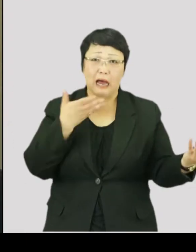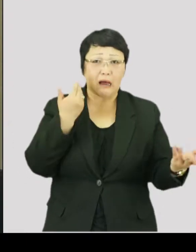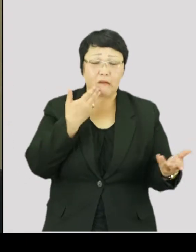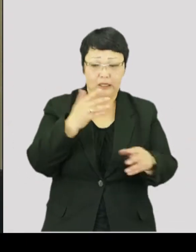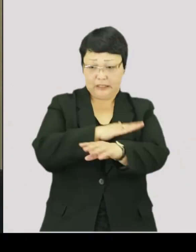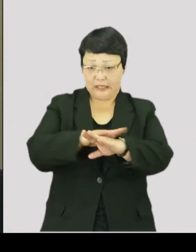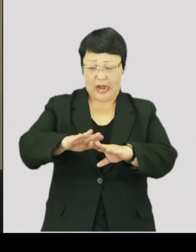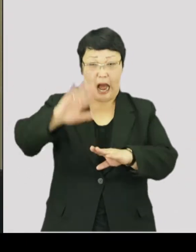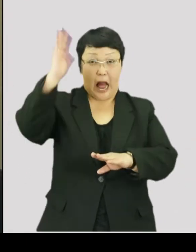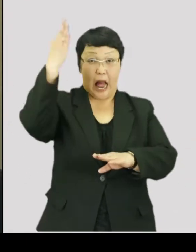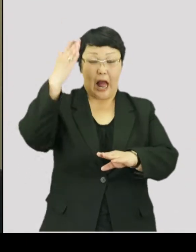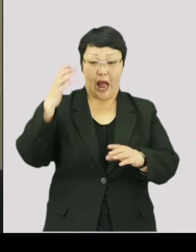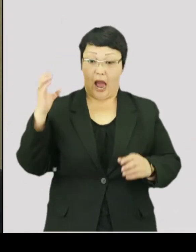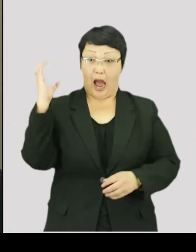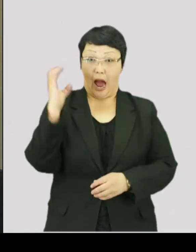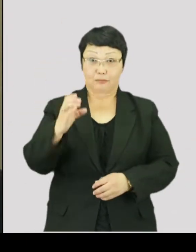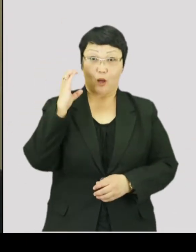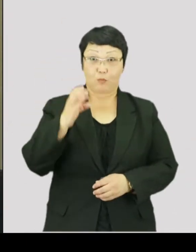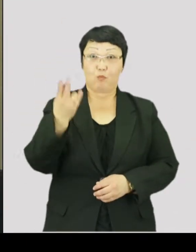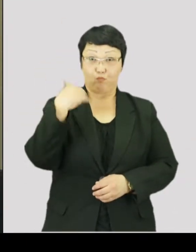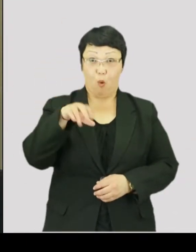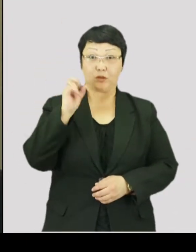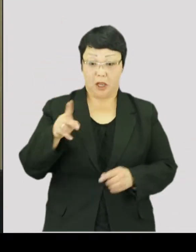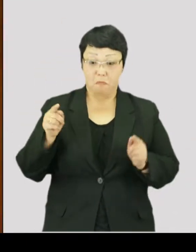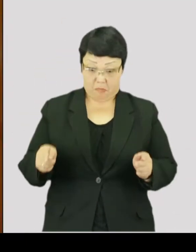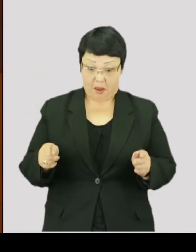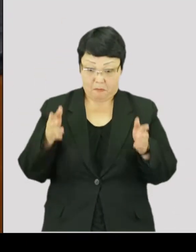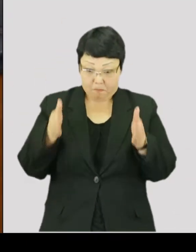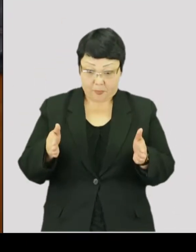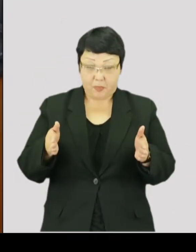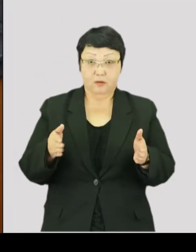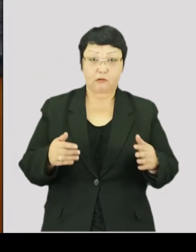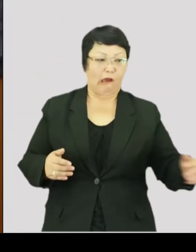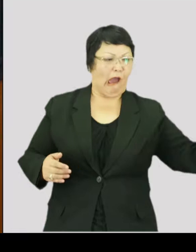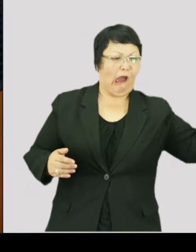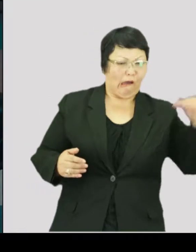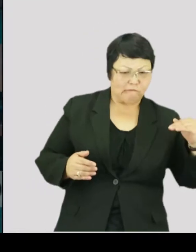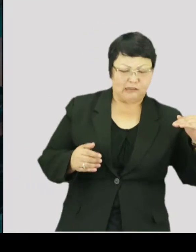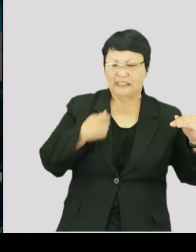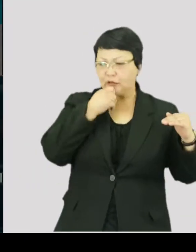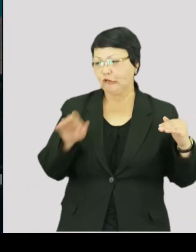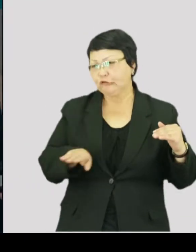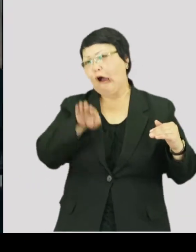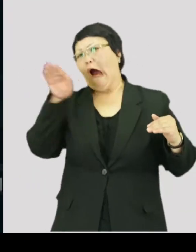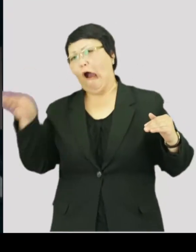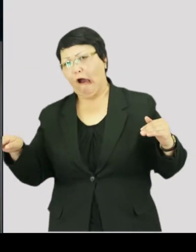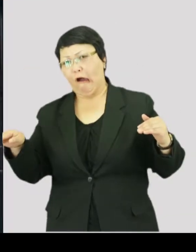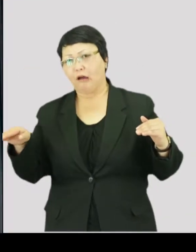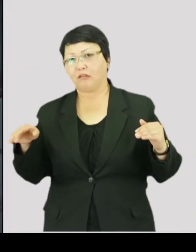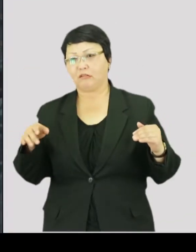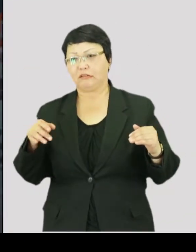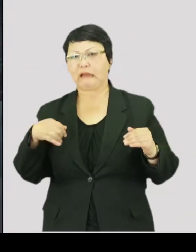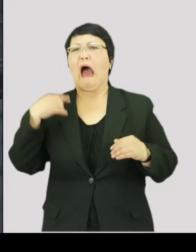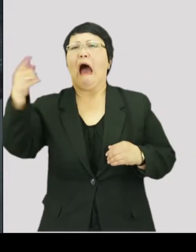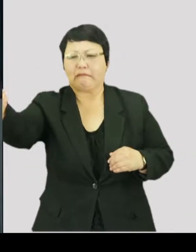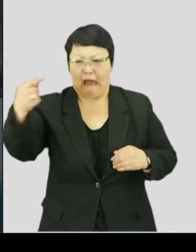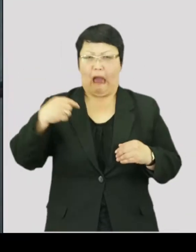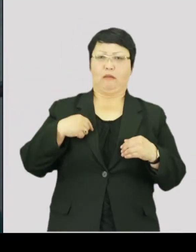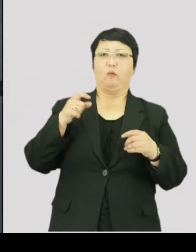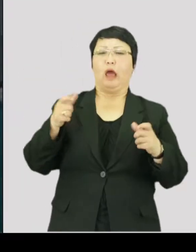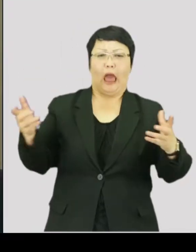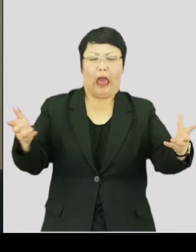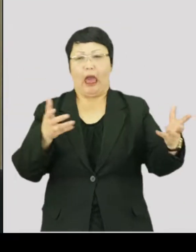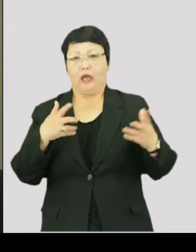үед буудлынхаа наан нэг зөксөө цаана нэг очиж зөксөө тэгээ яваад байгаа байхгүй юм. Тэгэхээр энэ талаар